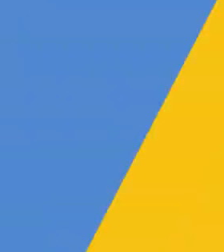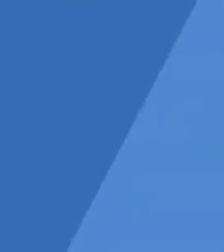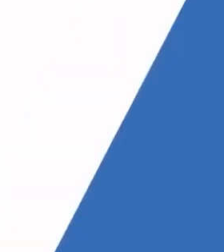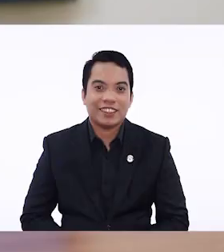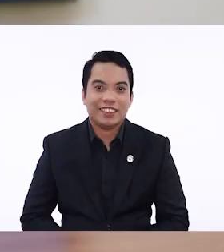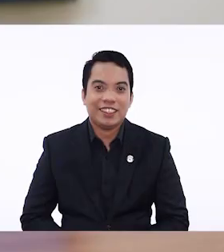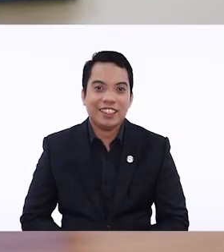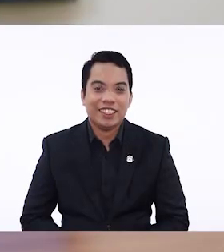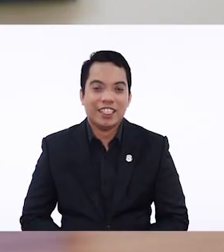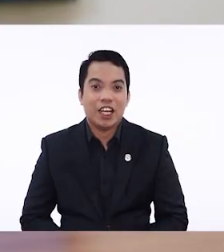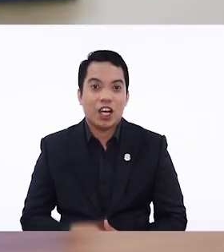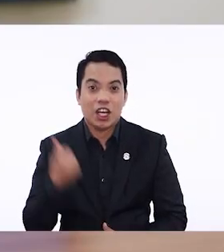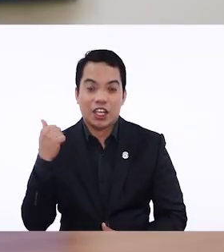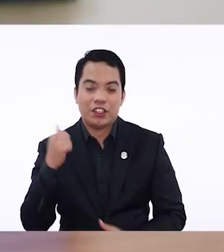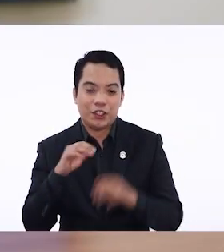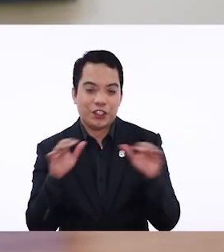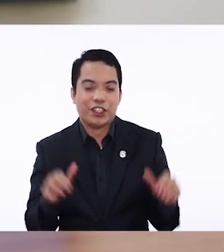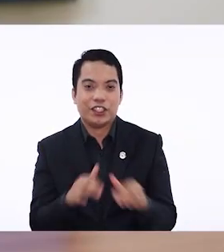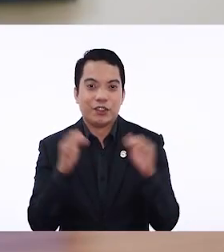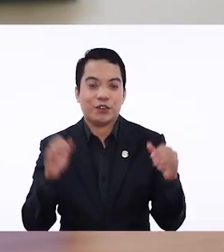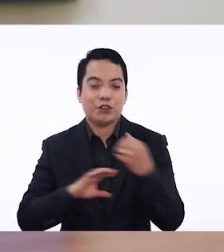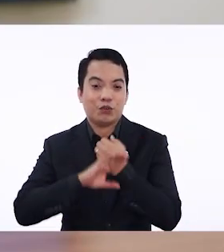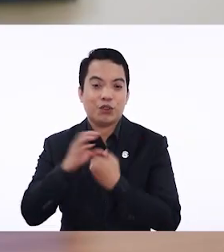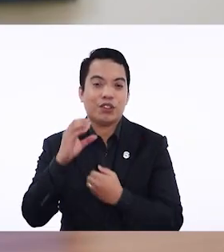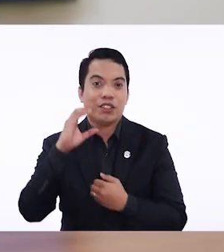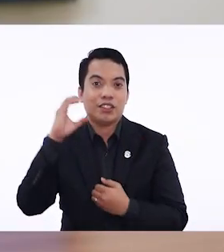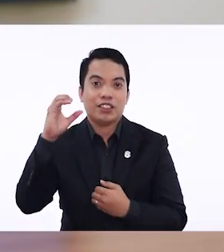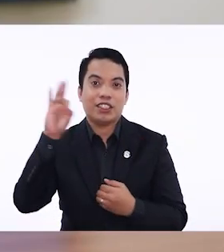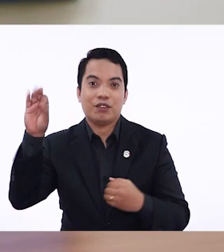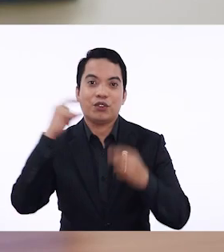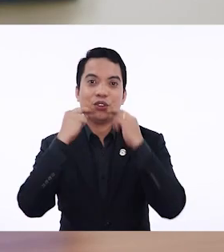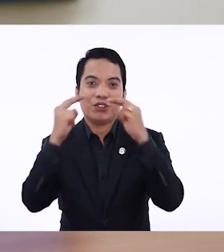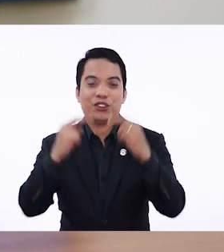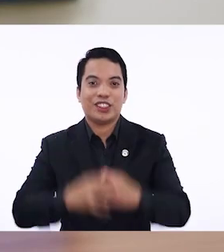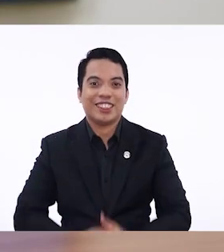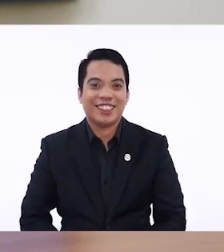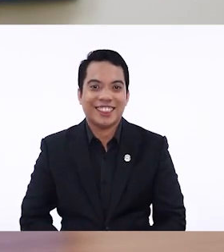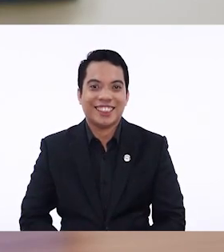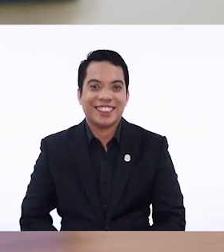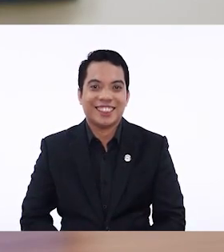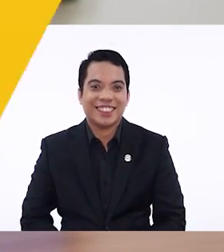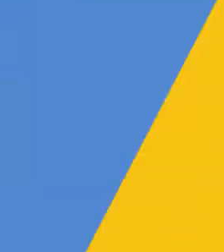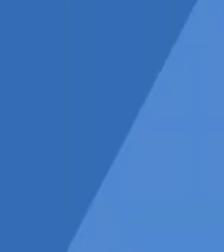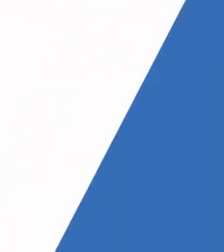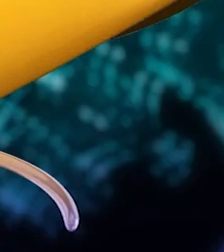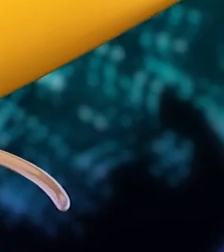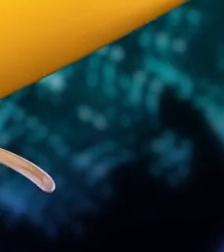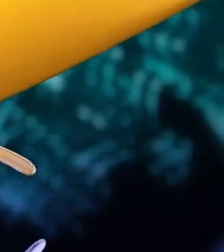Network. Ang iba pang mga aktibidad sa pagbabalik ng CFO News.